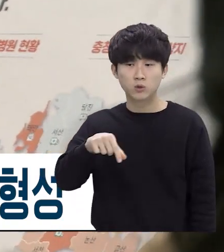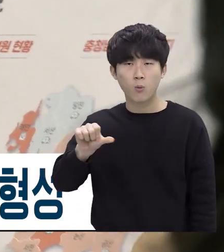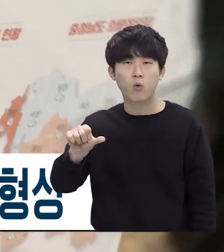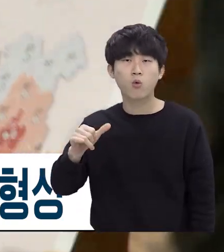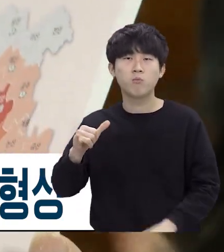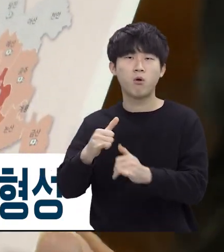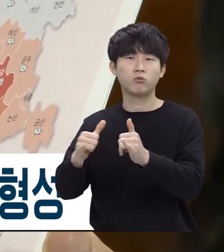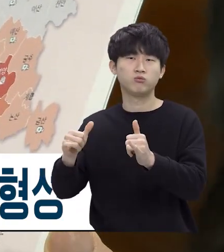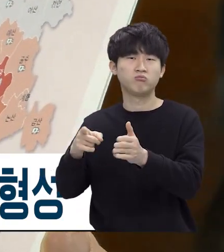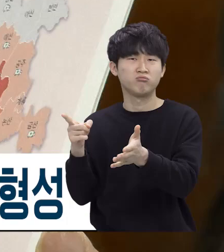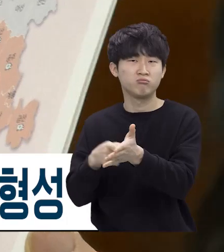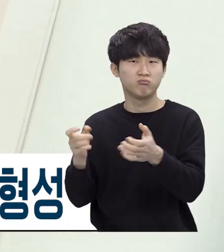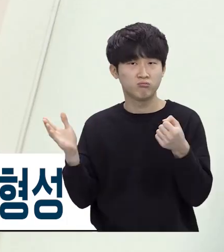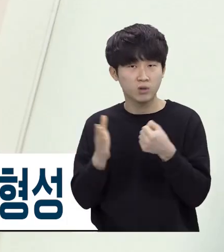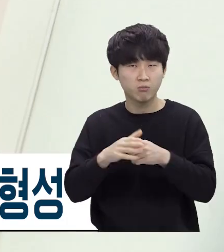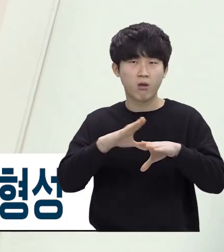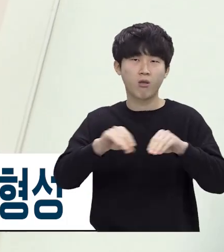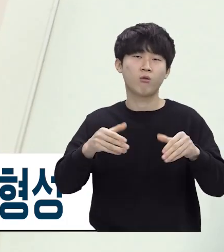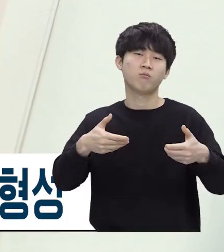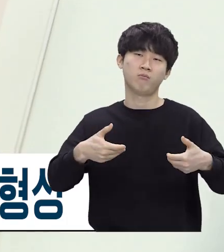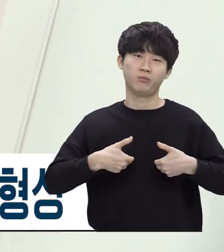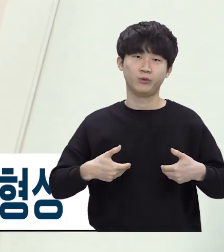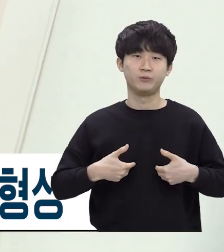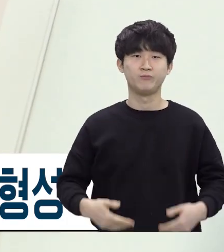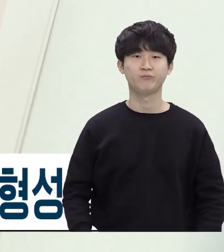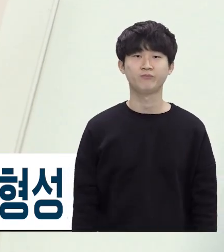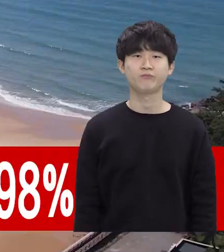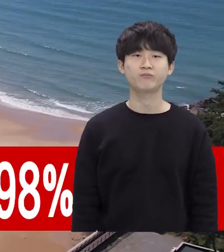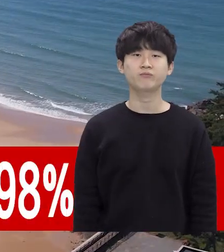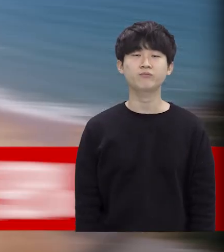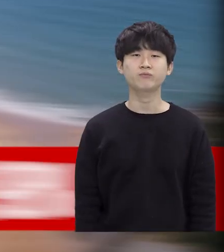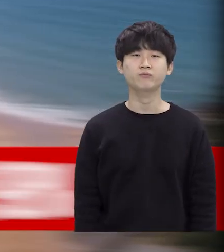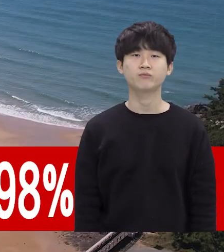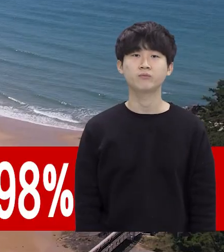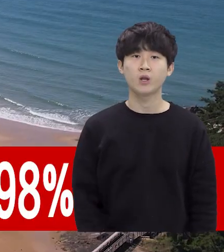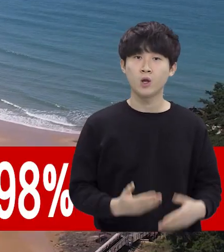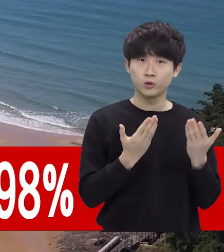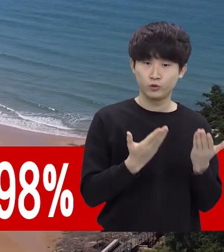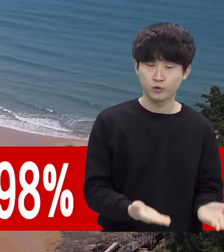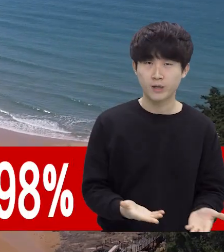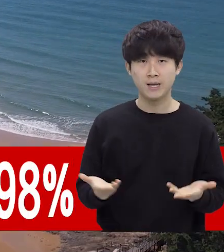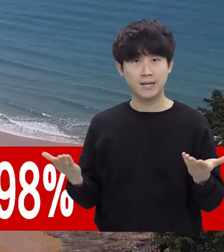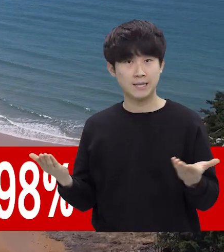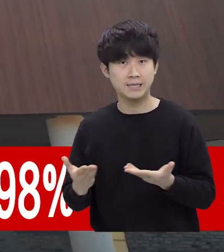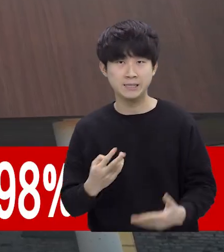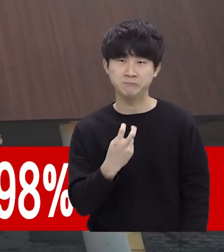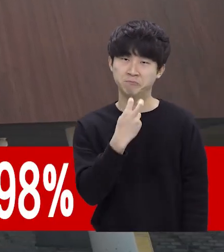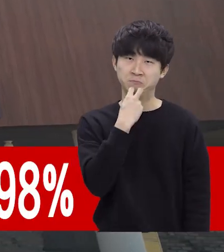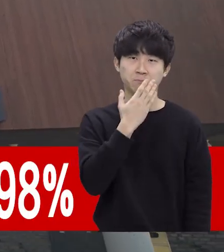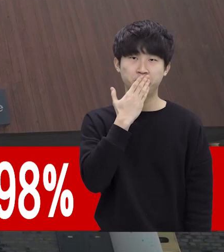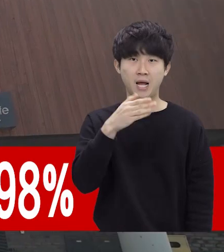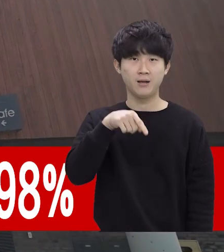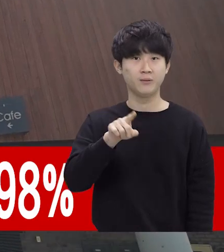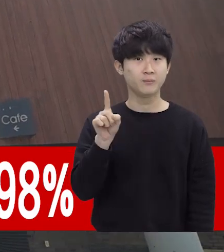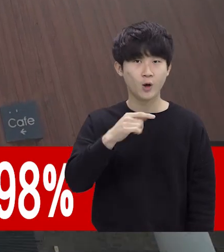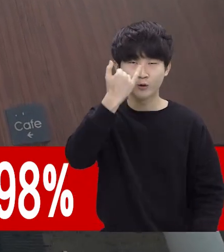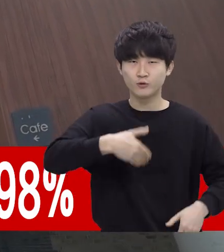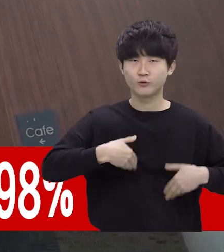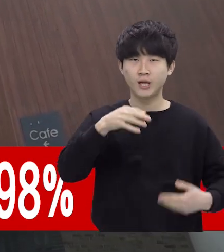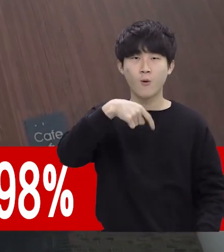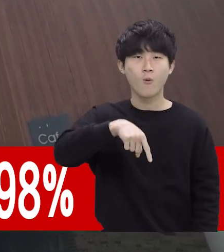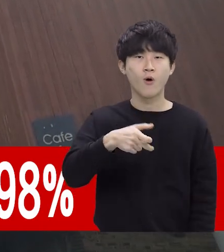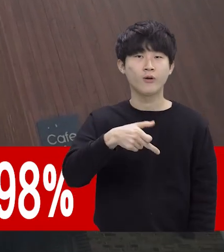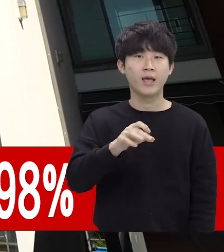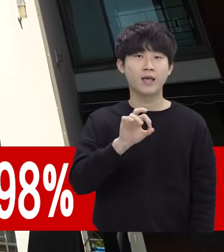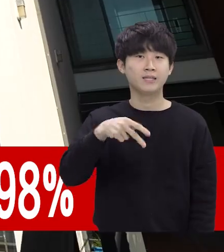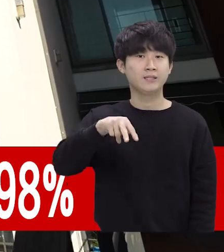수준이어서 의료 격차 해소를 위한 대책 마련이 요구돼 왔습니다. 휴가를 보내면서 일을 병행하는 충남 워케이션